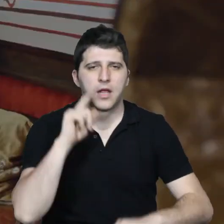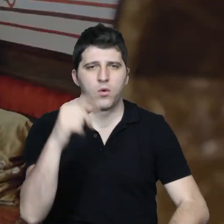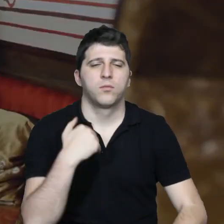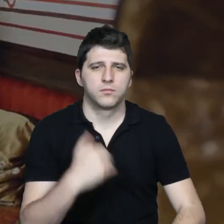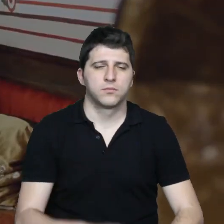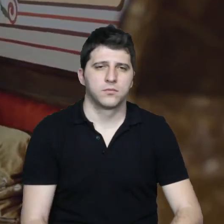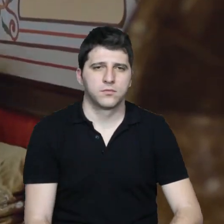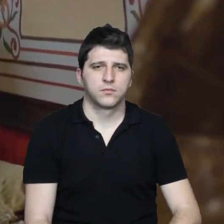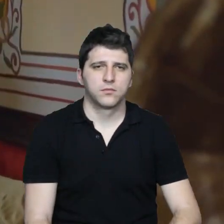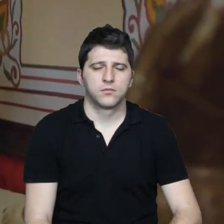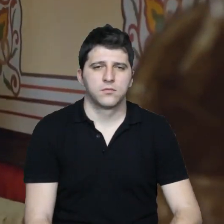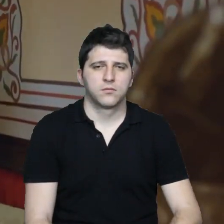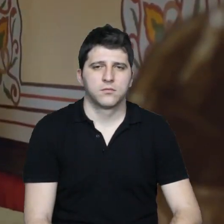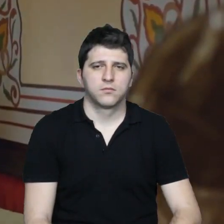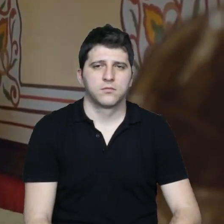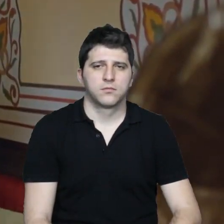geliyorum.